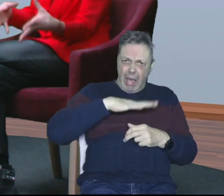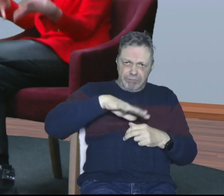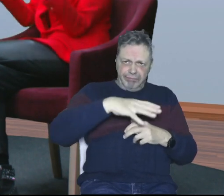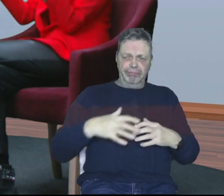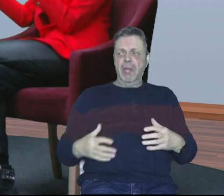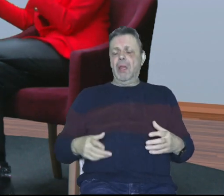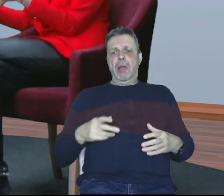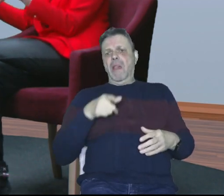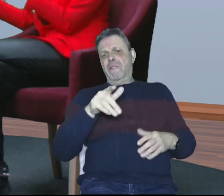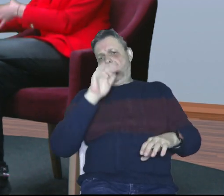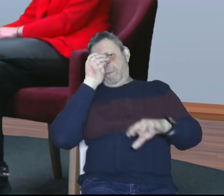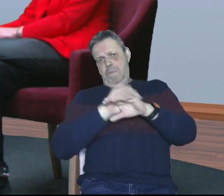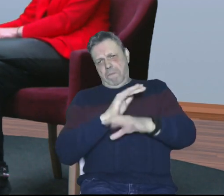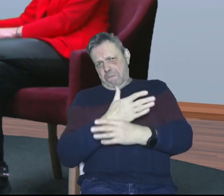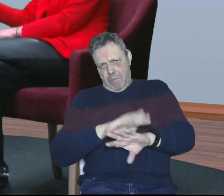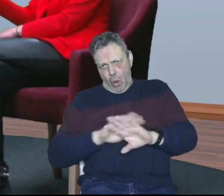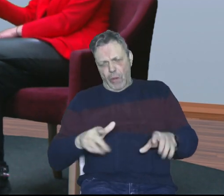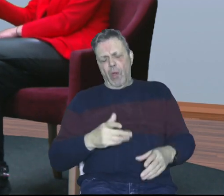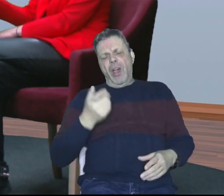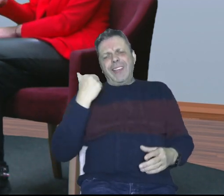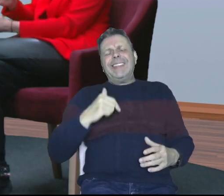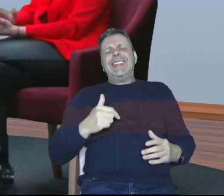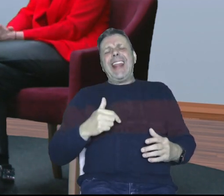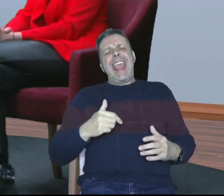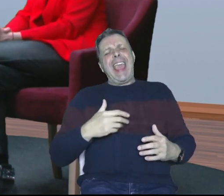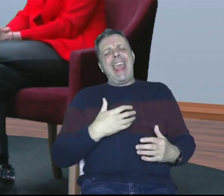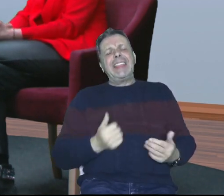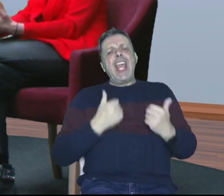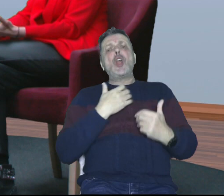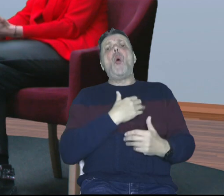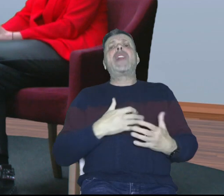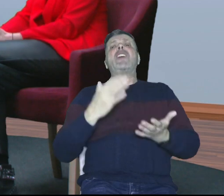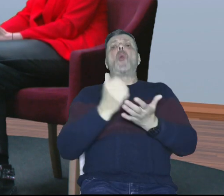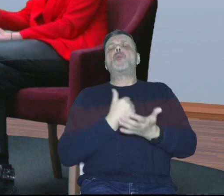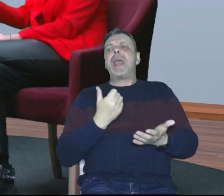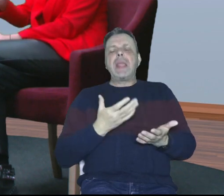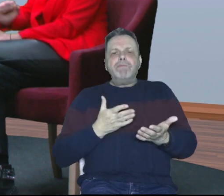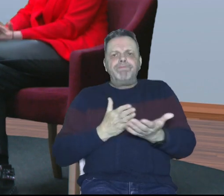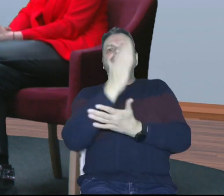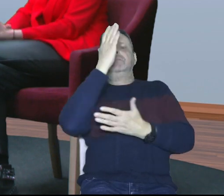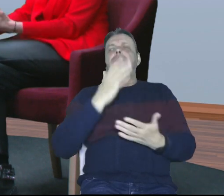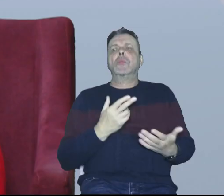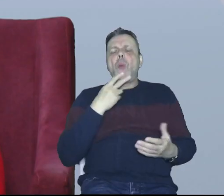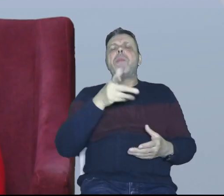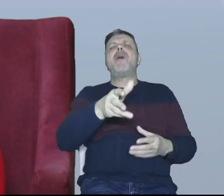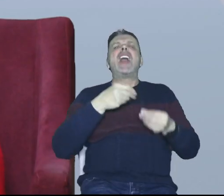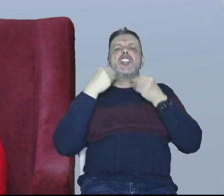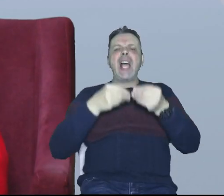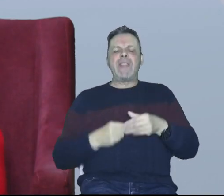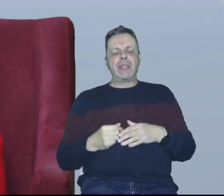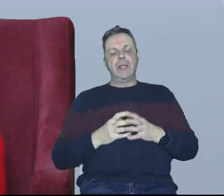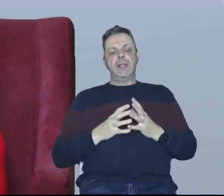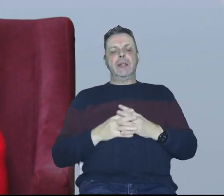Americi, uspjeli ste, prepoznati ste. Da li je teško u Hrvatskoj uspjeti i koji bi bio vaš savjet svima onima koji se